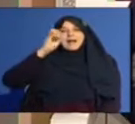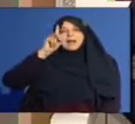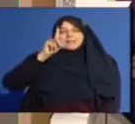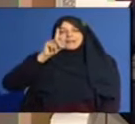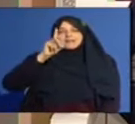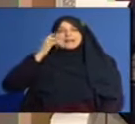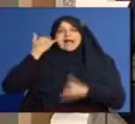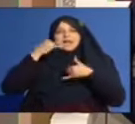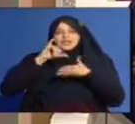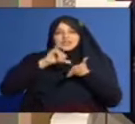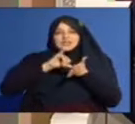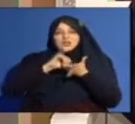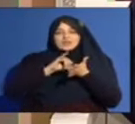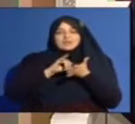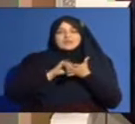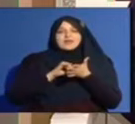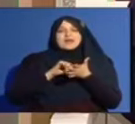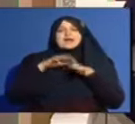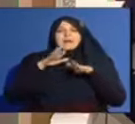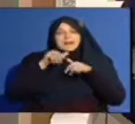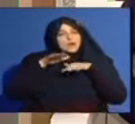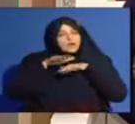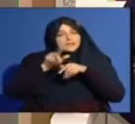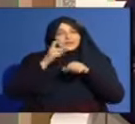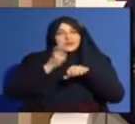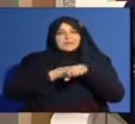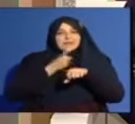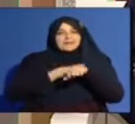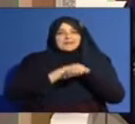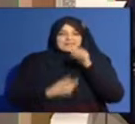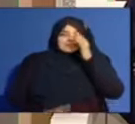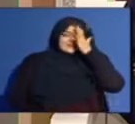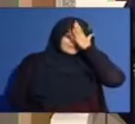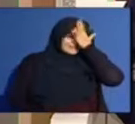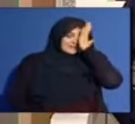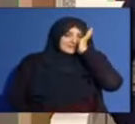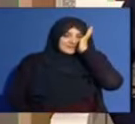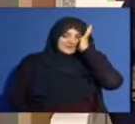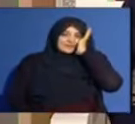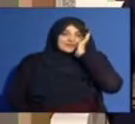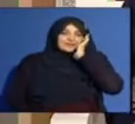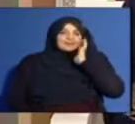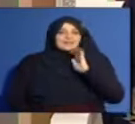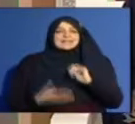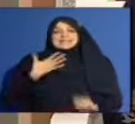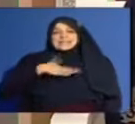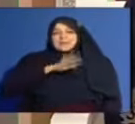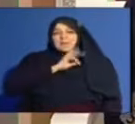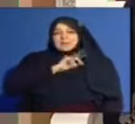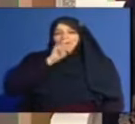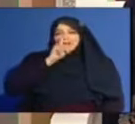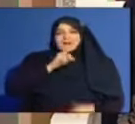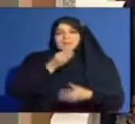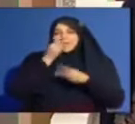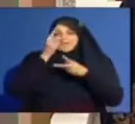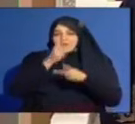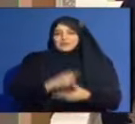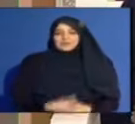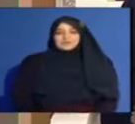لأنه عنوان اليوم يتعلق بالأسرة. أم أحمد السلام عليكم. وعليكم السلام. السلام عليكم. مرحبا بك أختي